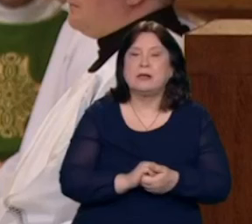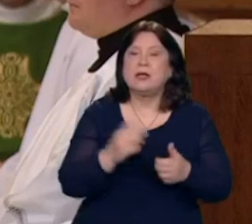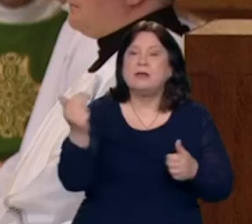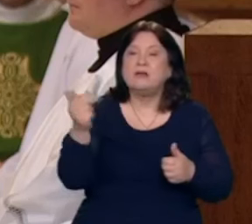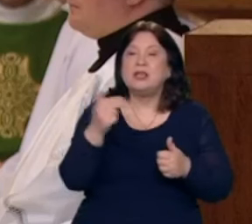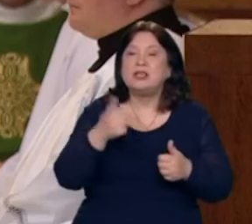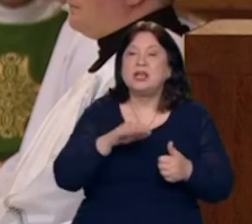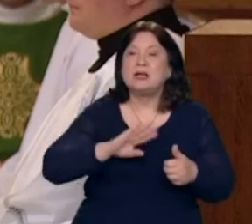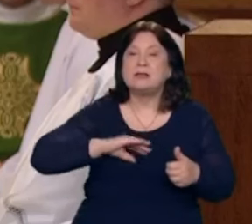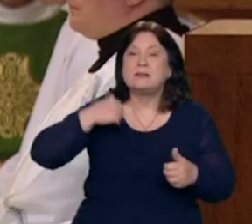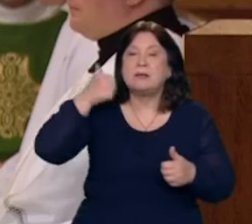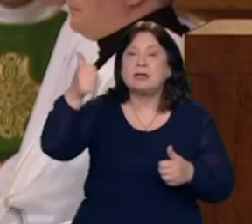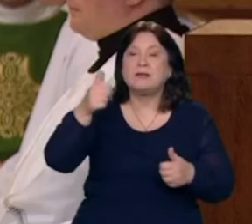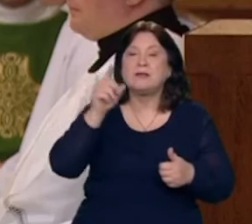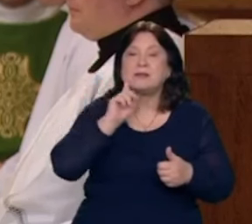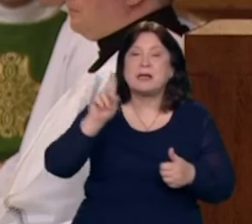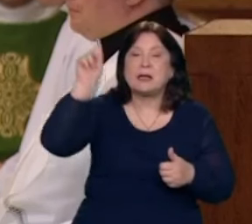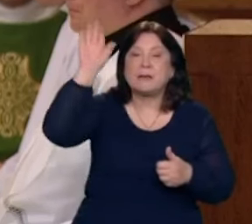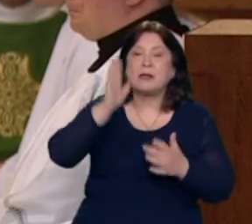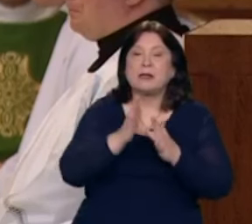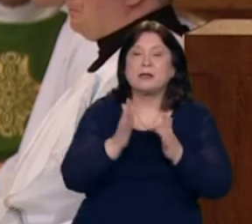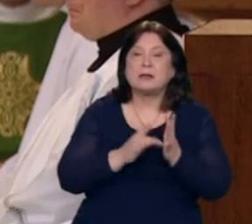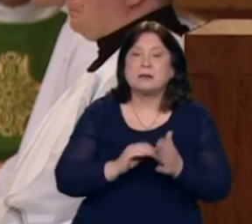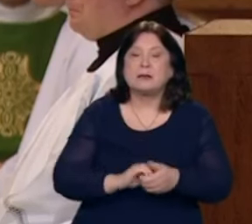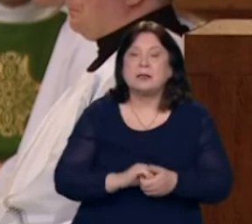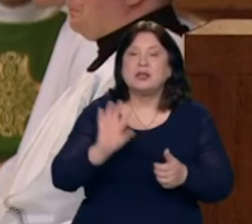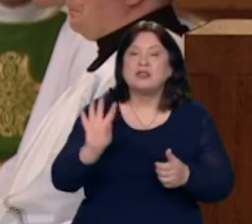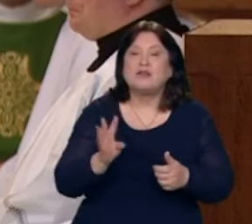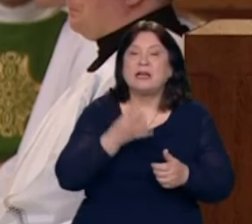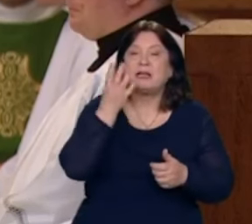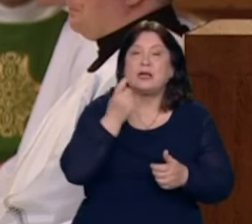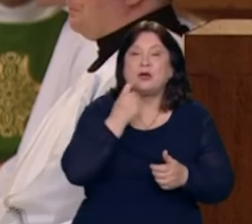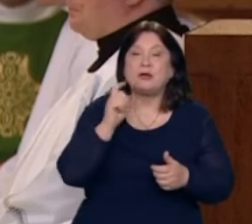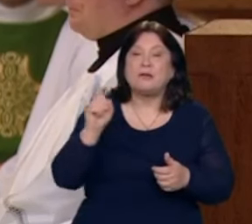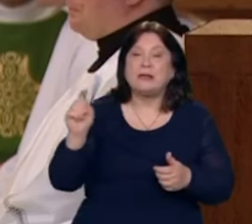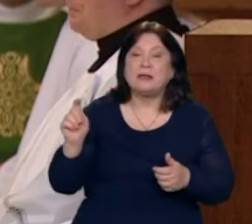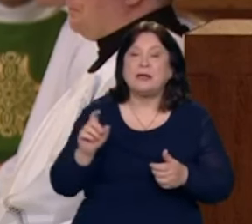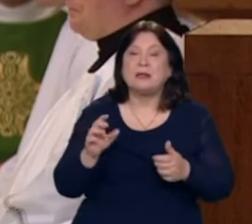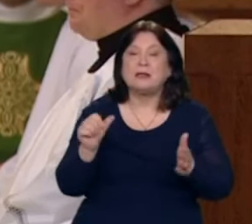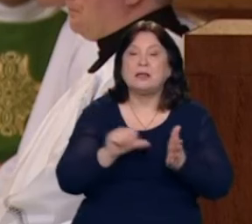Niedzielę Zmartwychwstania Pańskiego 4 kwietnia